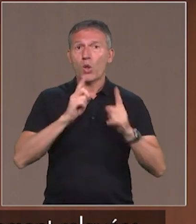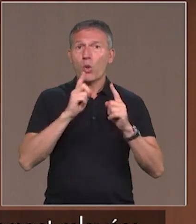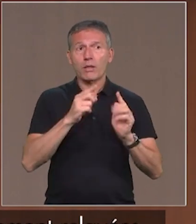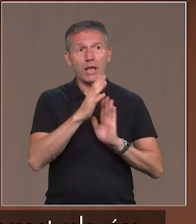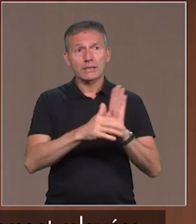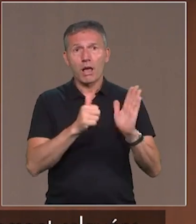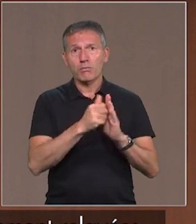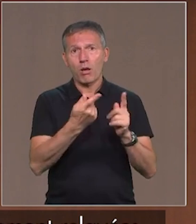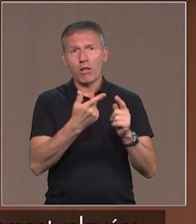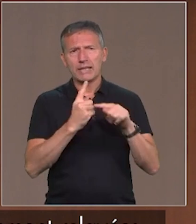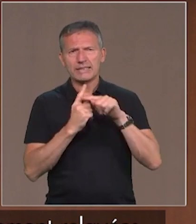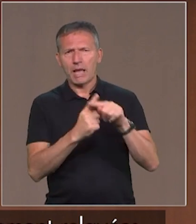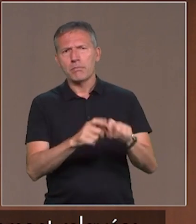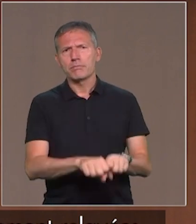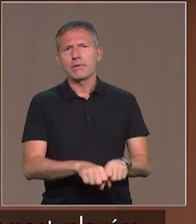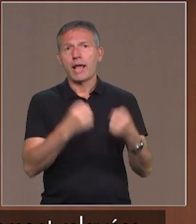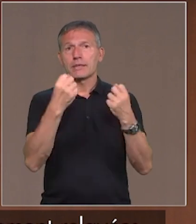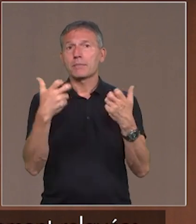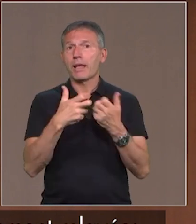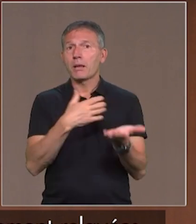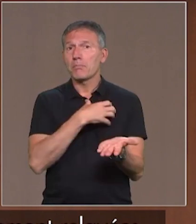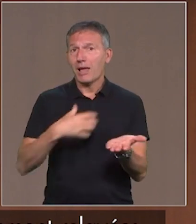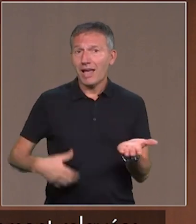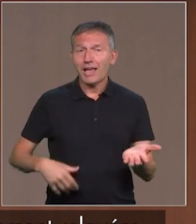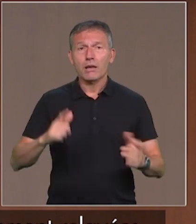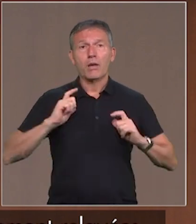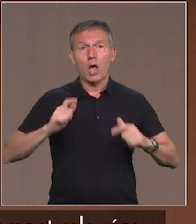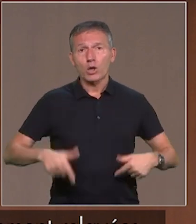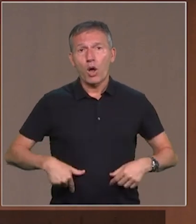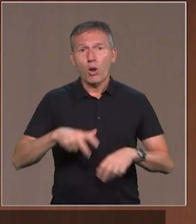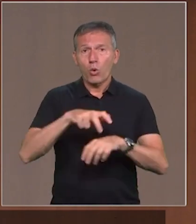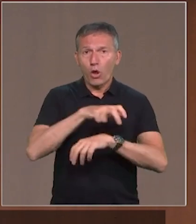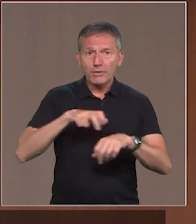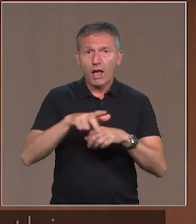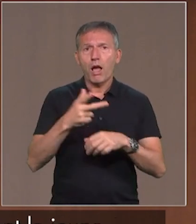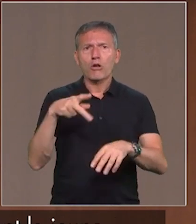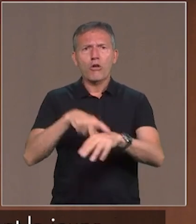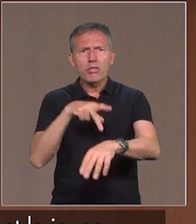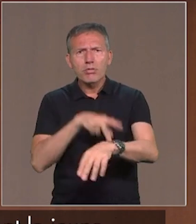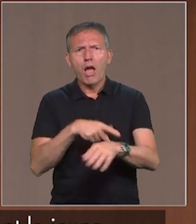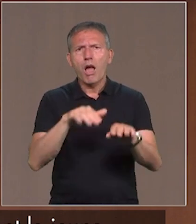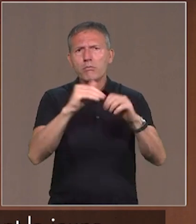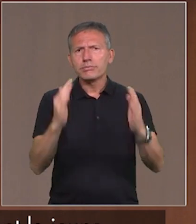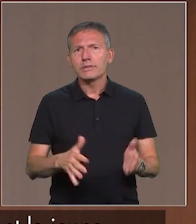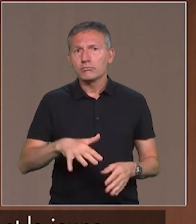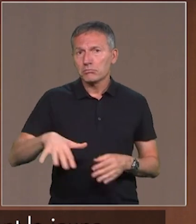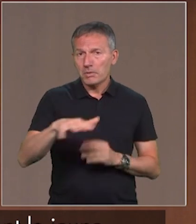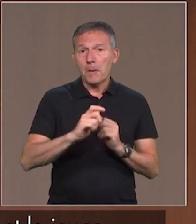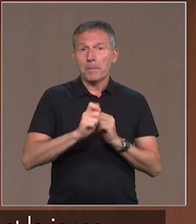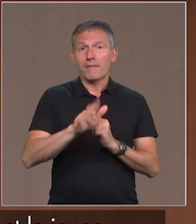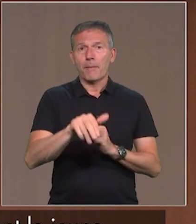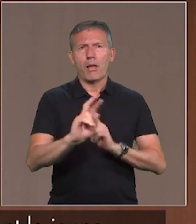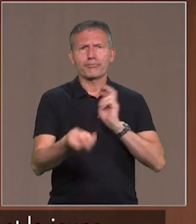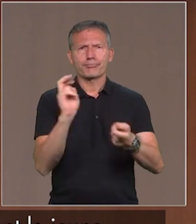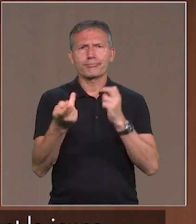été spécifiquement visés, notamment les mairies, les écoles, les commissariats, les brigades de gendarmerie. Ce sont ensuite des pillages